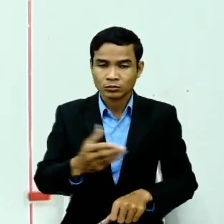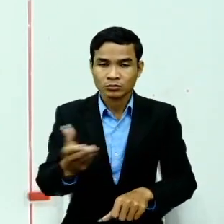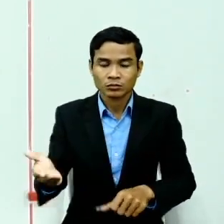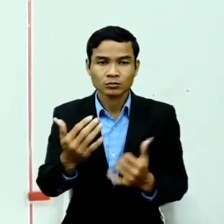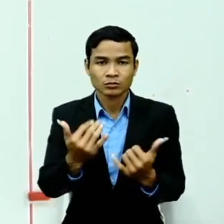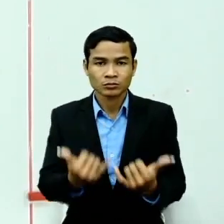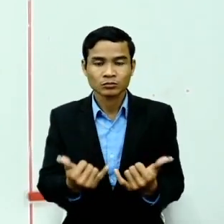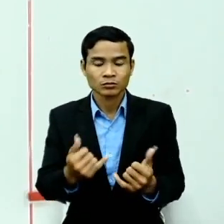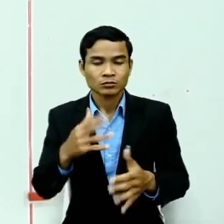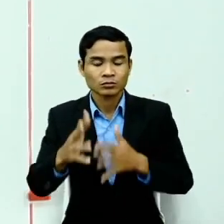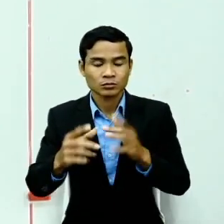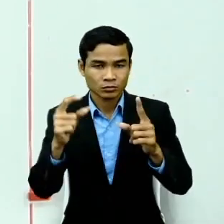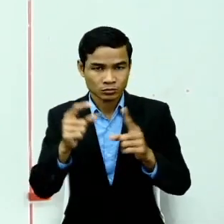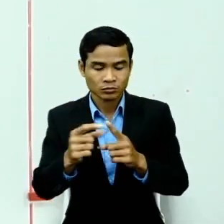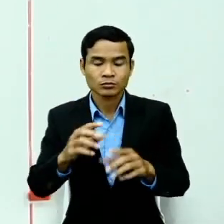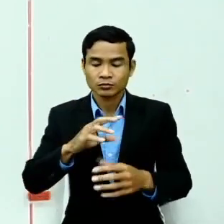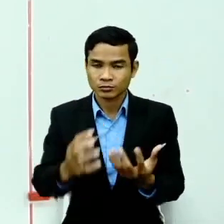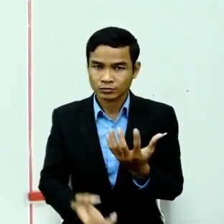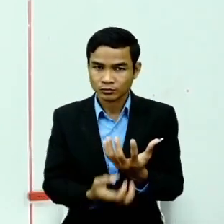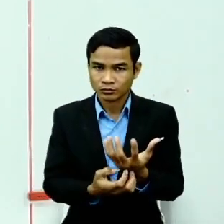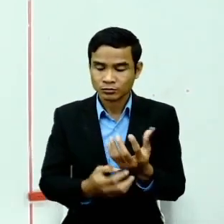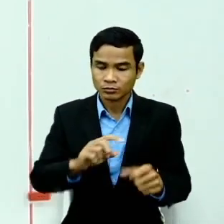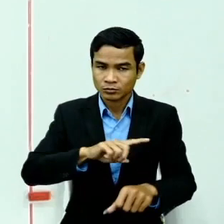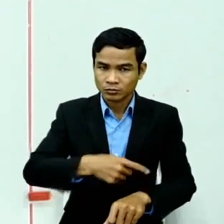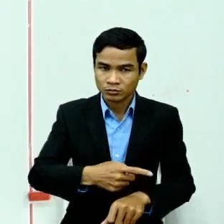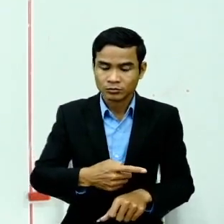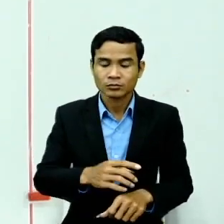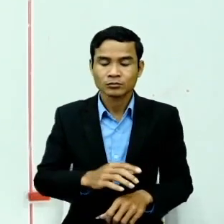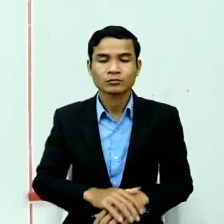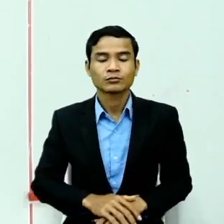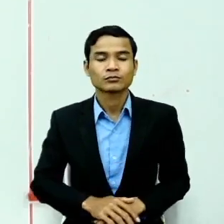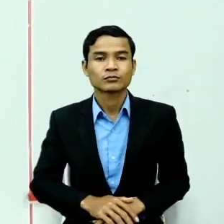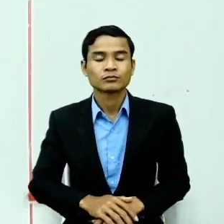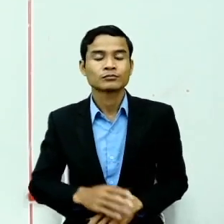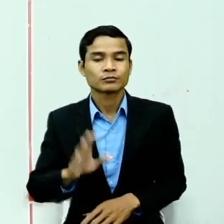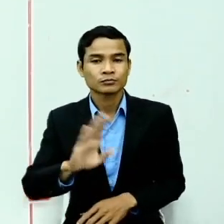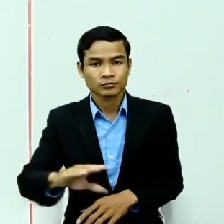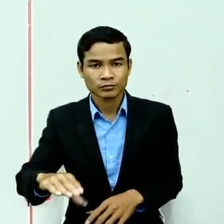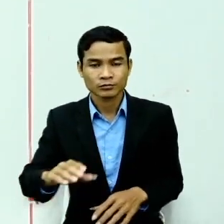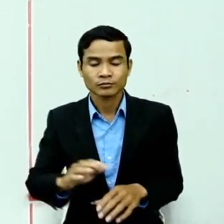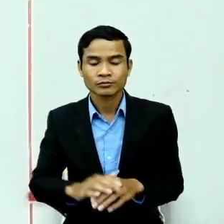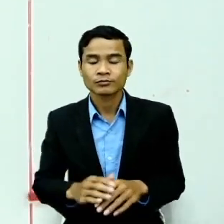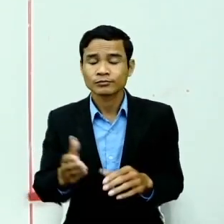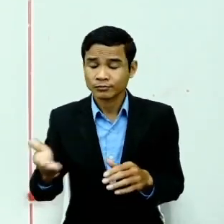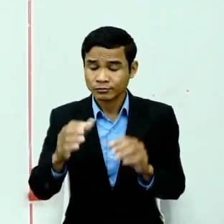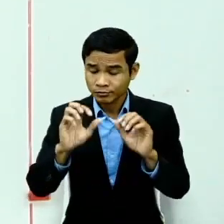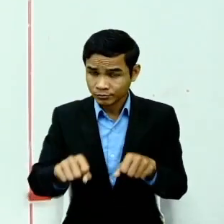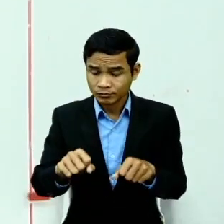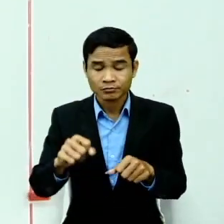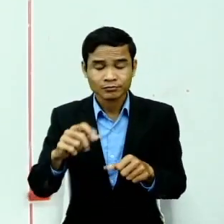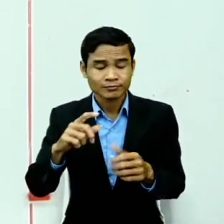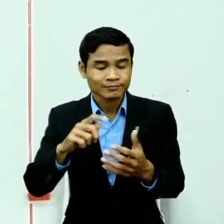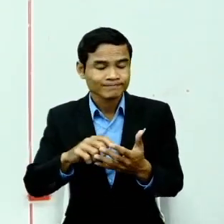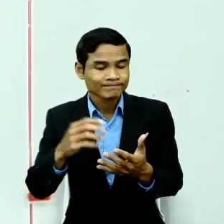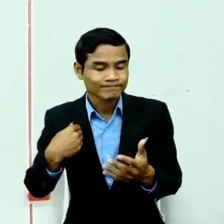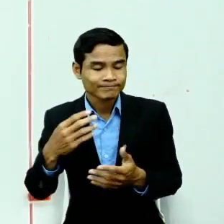sẵn rùng ngòa cha con tặng ắc nấy cha con đại thầm nhằm tự thân nào tới